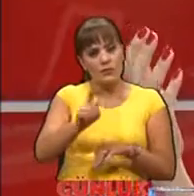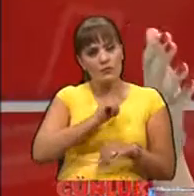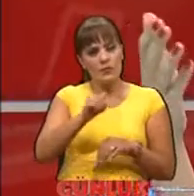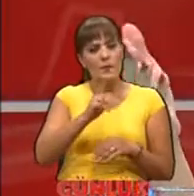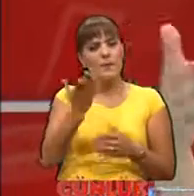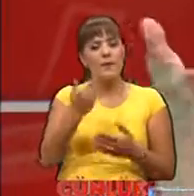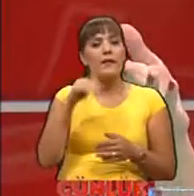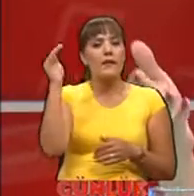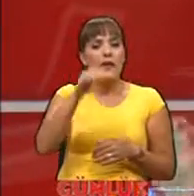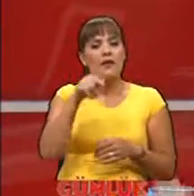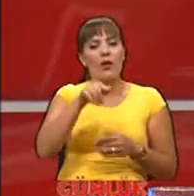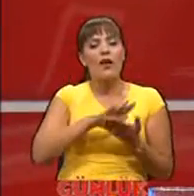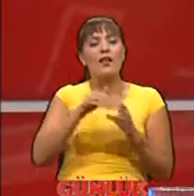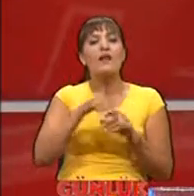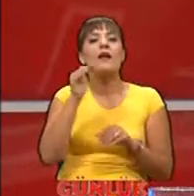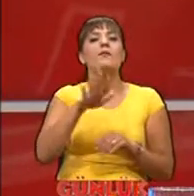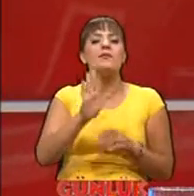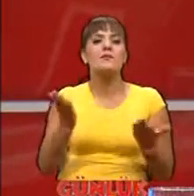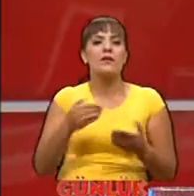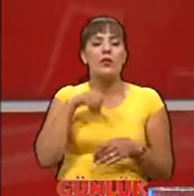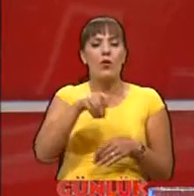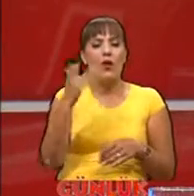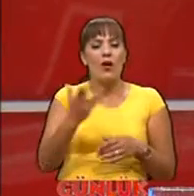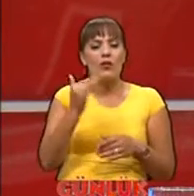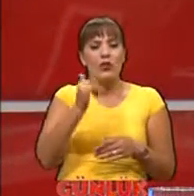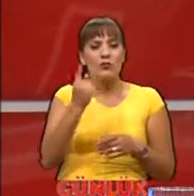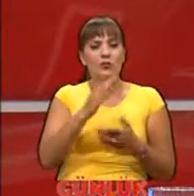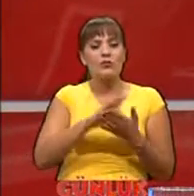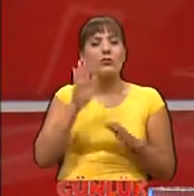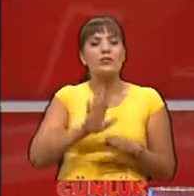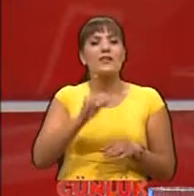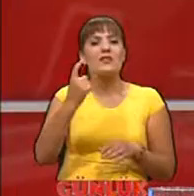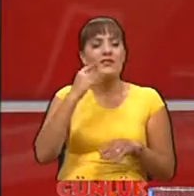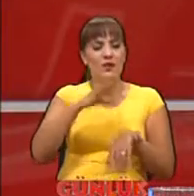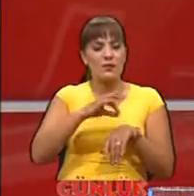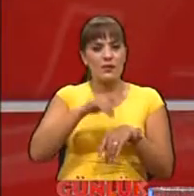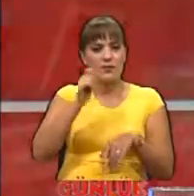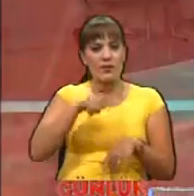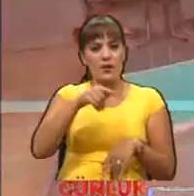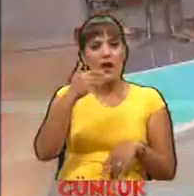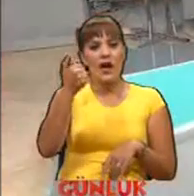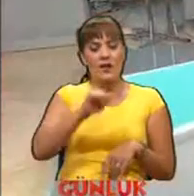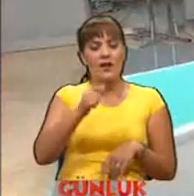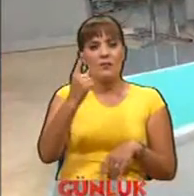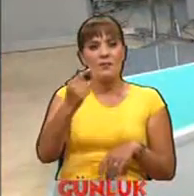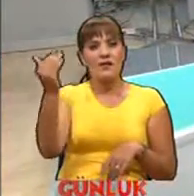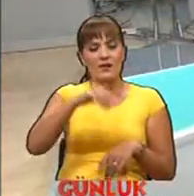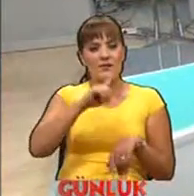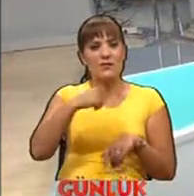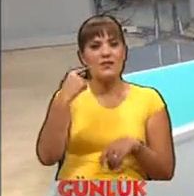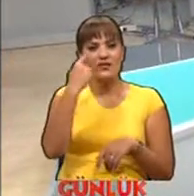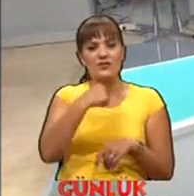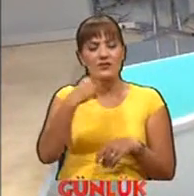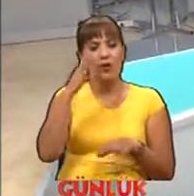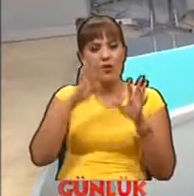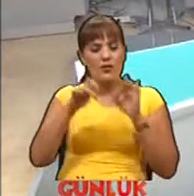geldiğimizi varsayalım. Gerçi gelsek o halde gelmeyiz zaten de o kadar tabii şimdi biz düşmeyiz. Diş hekimi yapınca bunun bir avantajı da 6 ayda bir geldiği zaman dişlerinde kontrol